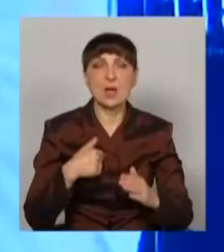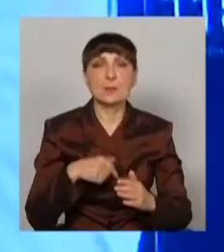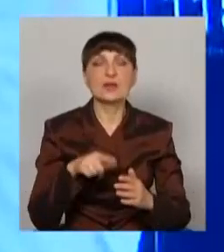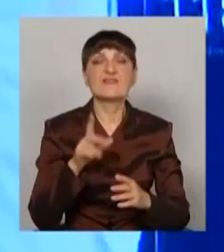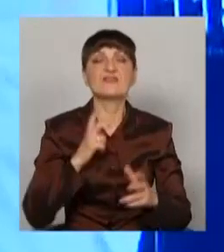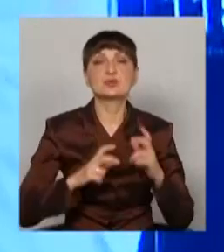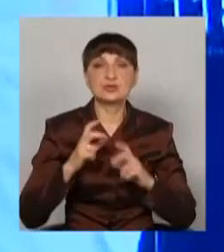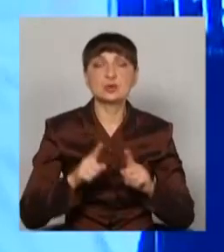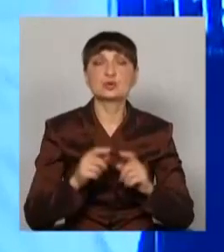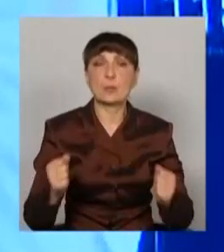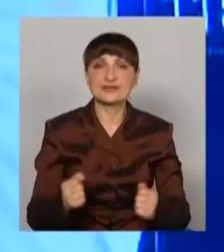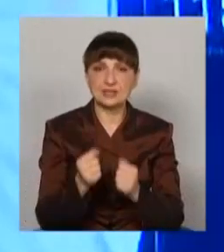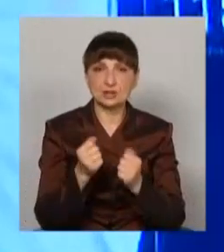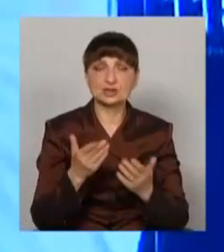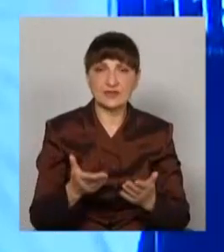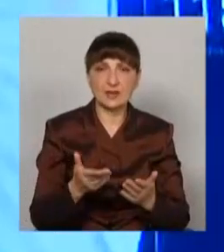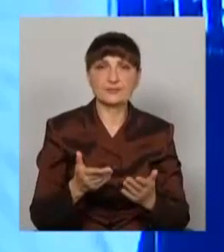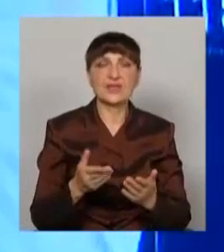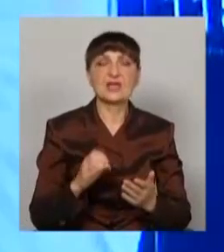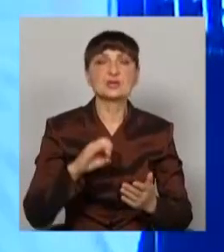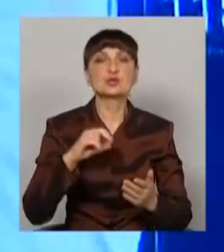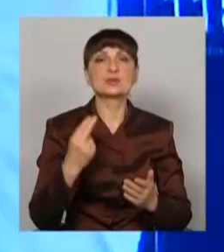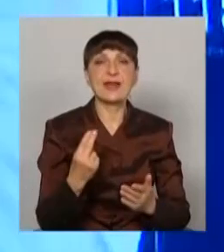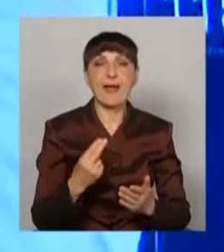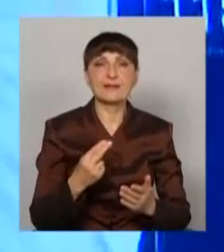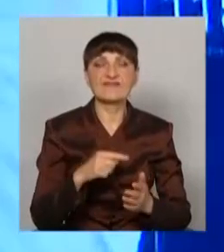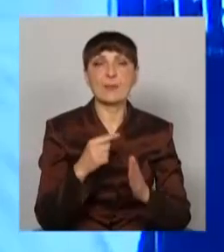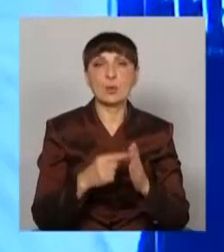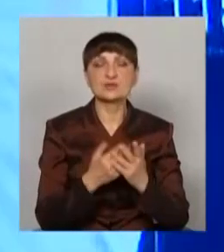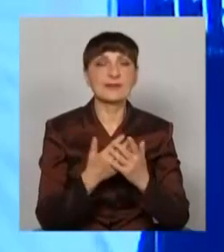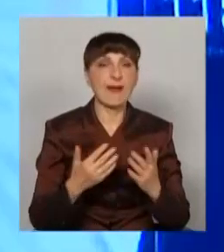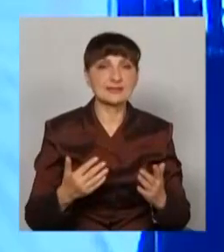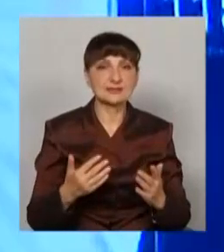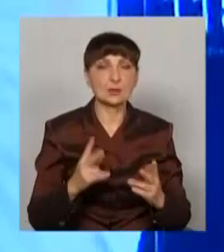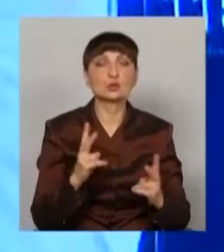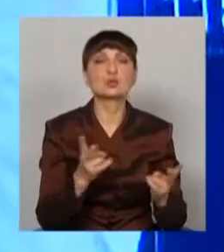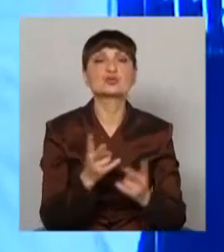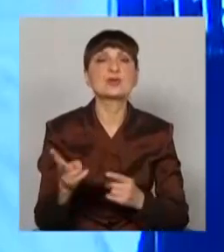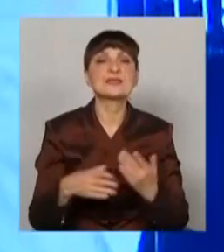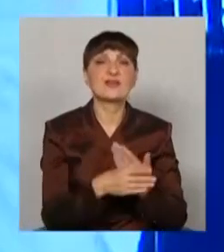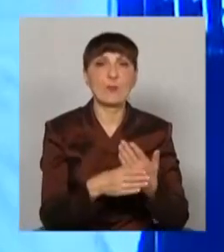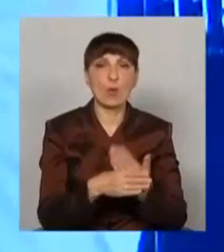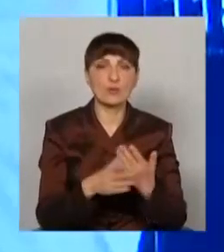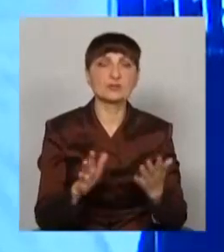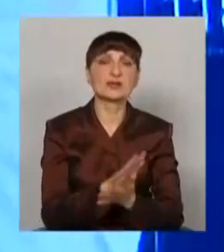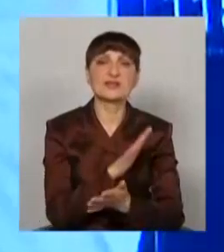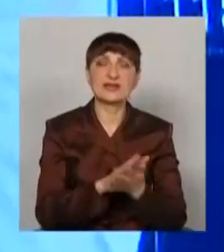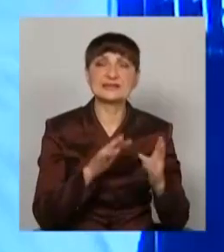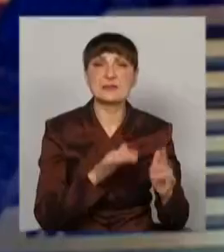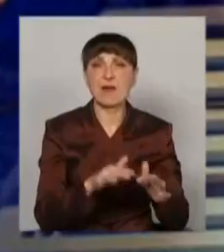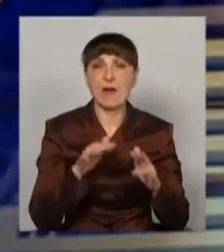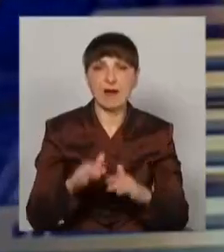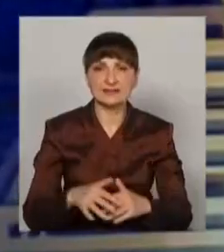студентов, в вопросе, конечно же, социальных вопросов и уязвимых слоев населения. Это те, кто нуждается в помощи, это благотворительные акции.